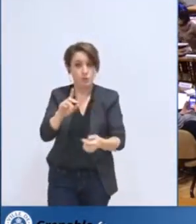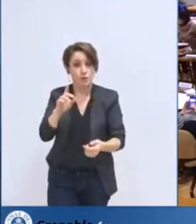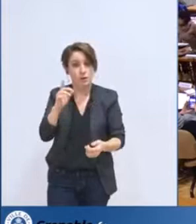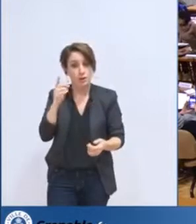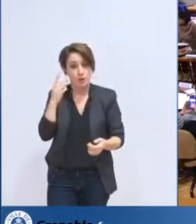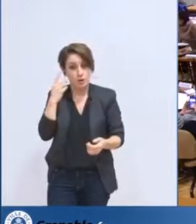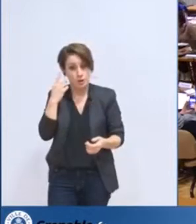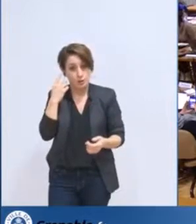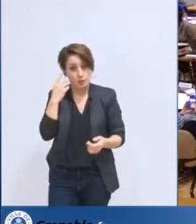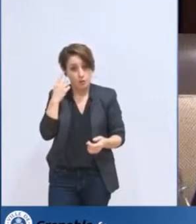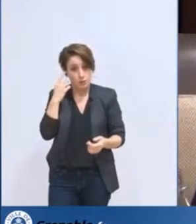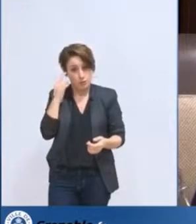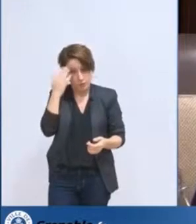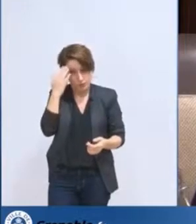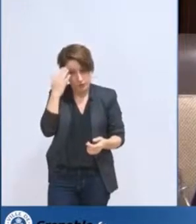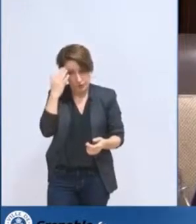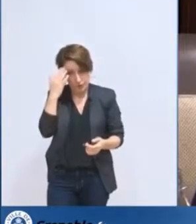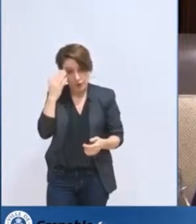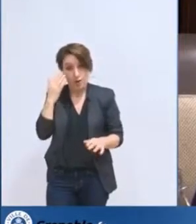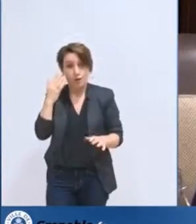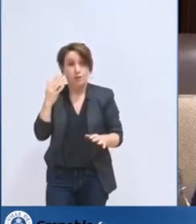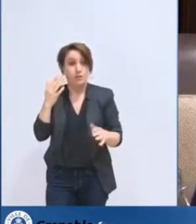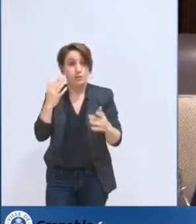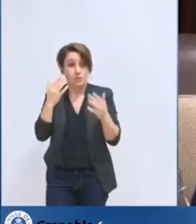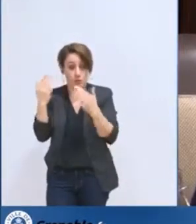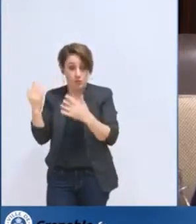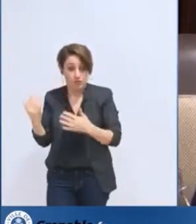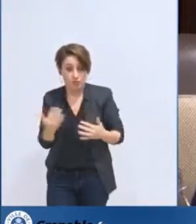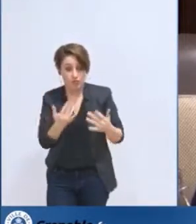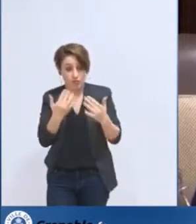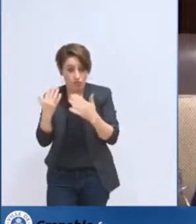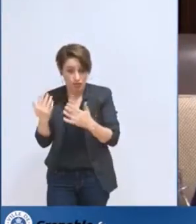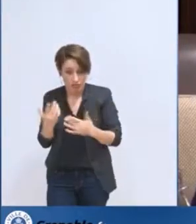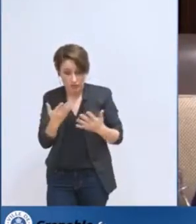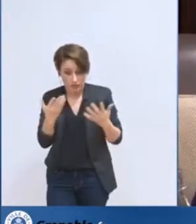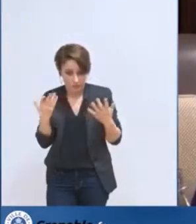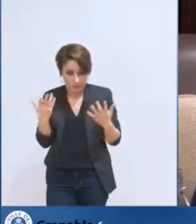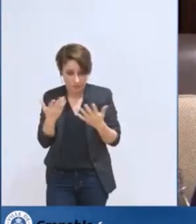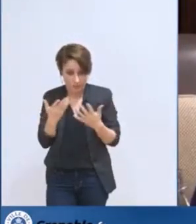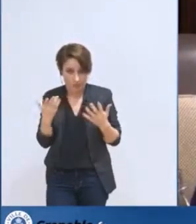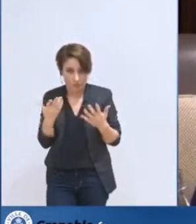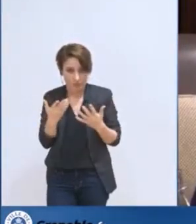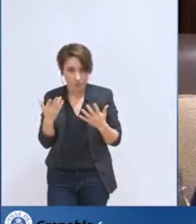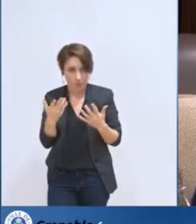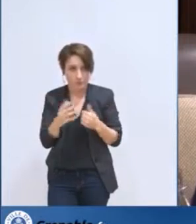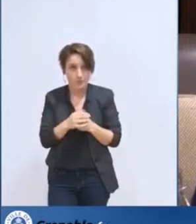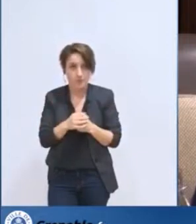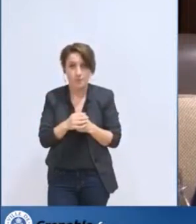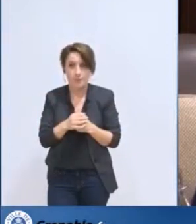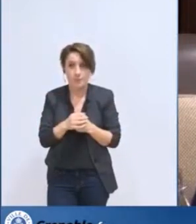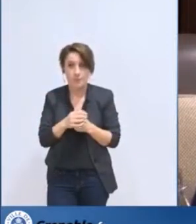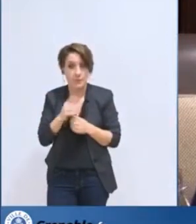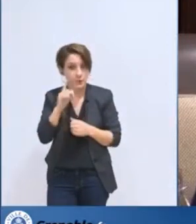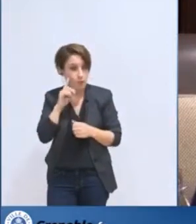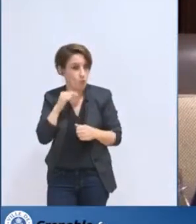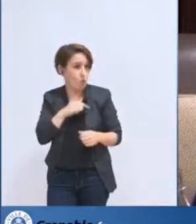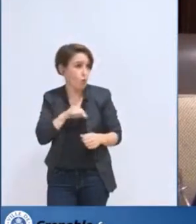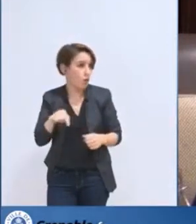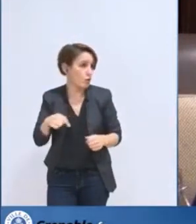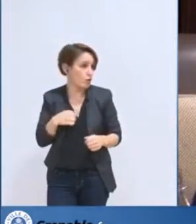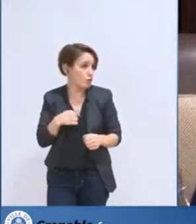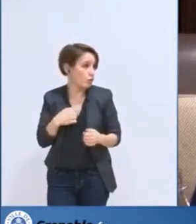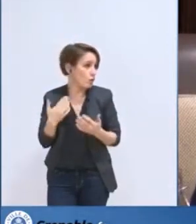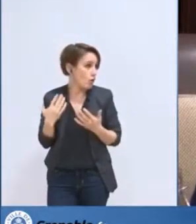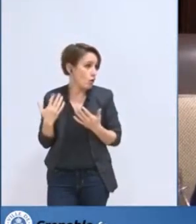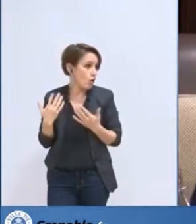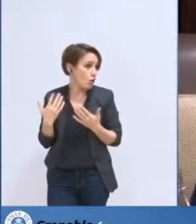fait qu'on n'a pas pu préciser le chiffre, puisque nous étions en effet dans l'attente d'une estimation au